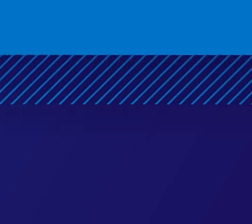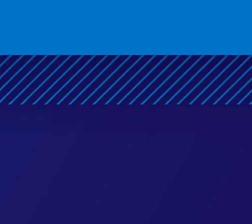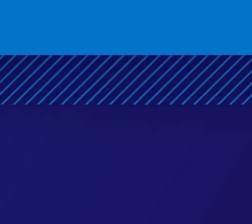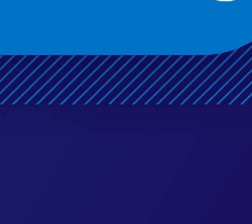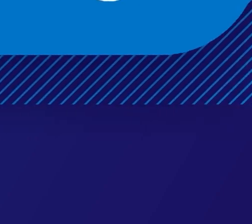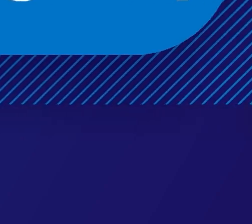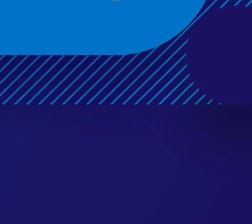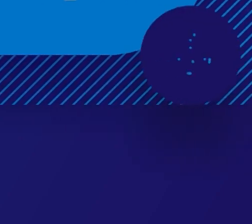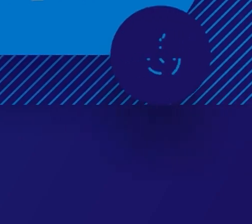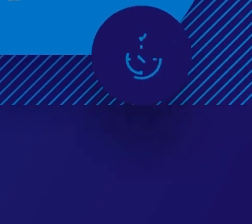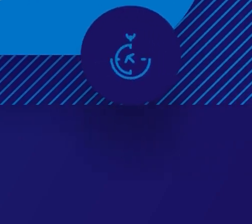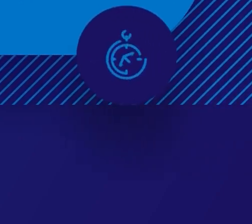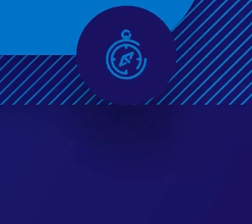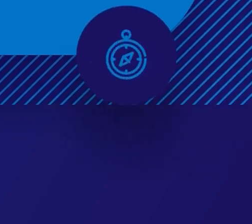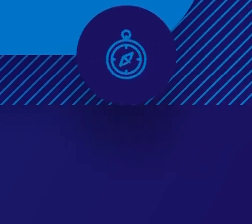Evet